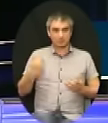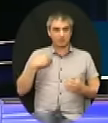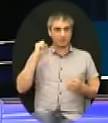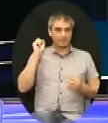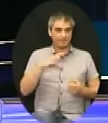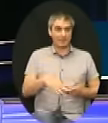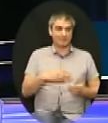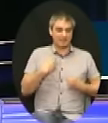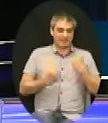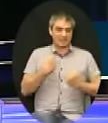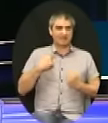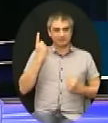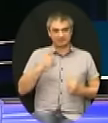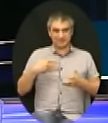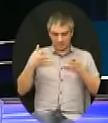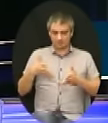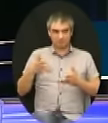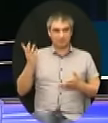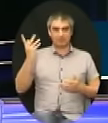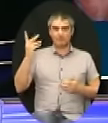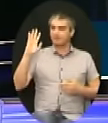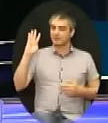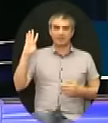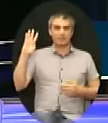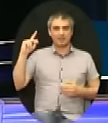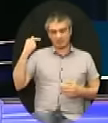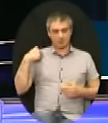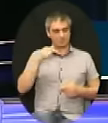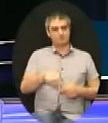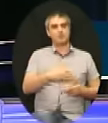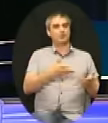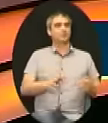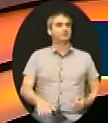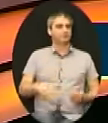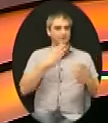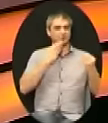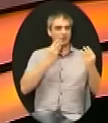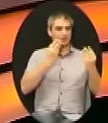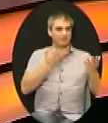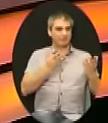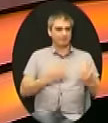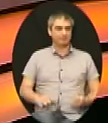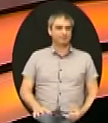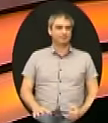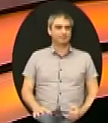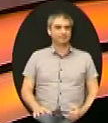אז את האנרגיה שהייתי צריך להשקיע בהר, בבר גיורה, השקעתי אצלך באולפן. אראל מרגלית, תודה רבה וחג שמח. תודה, חג שמח.